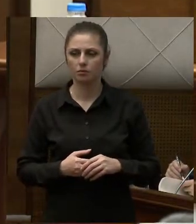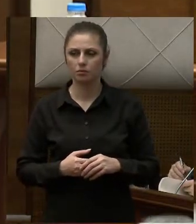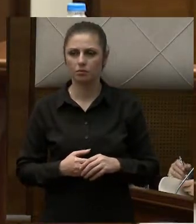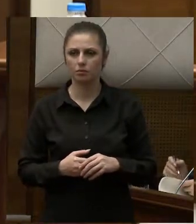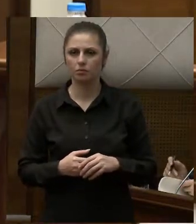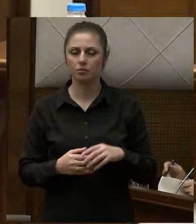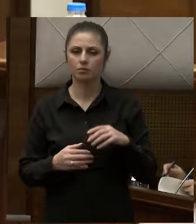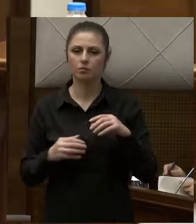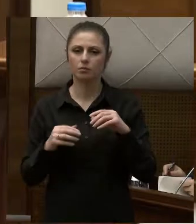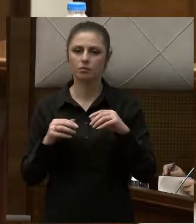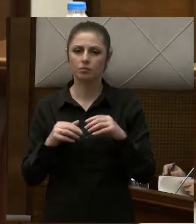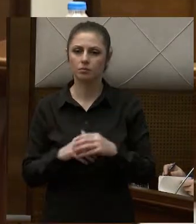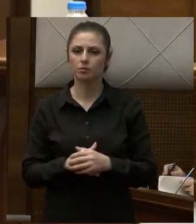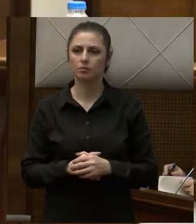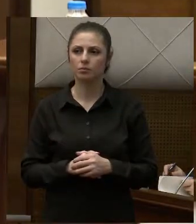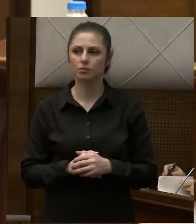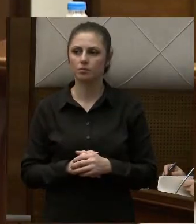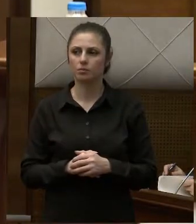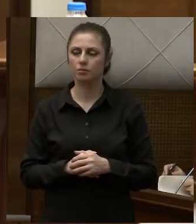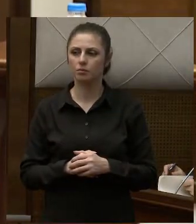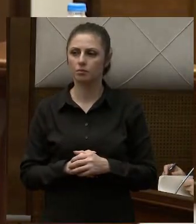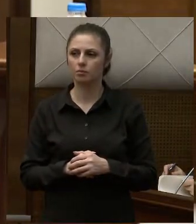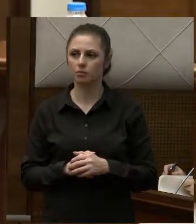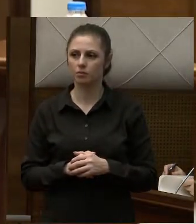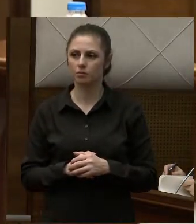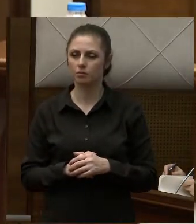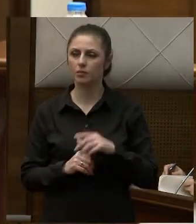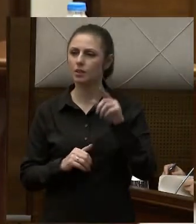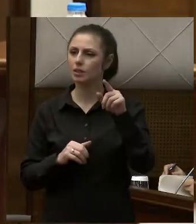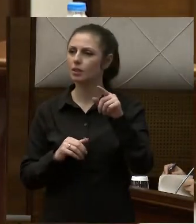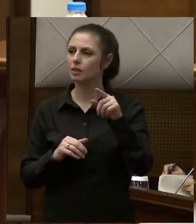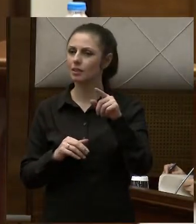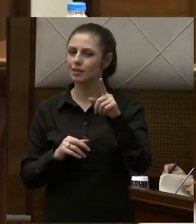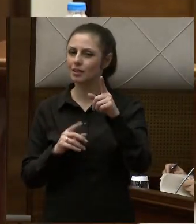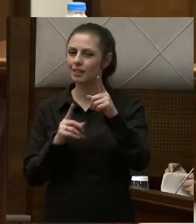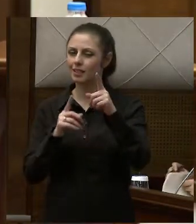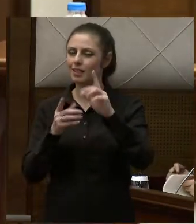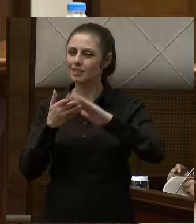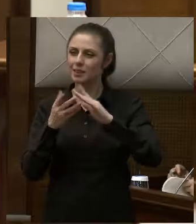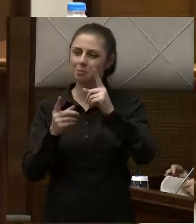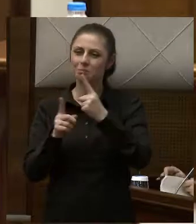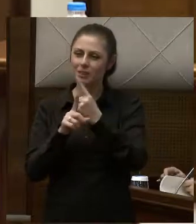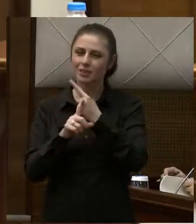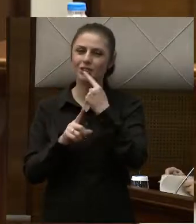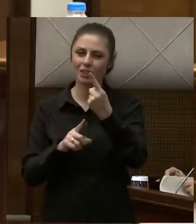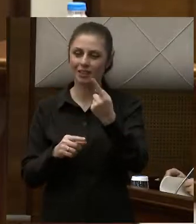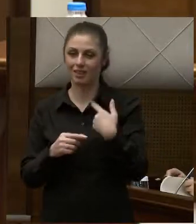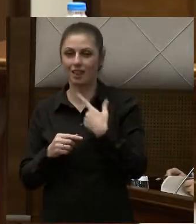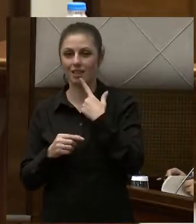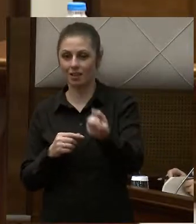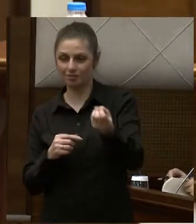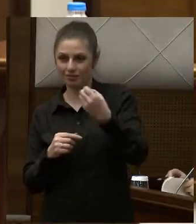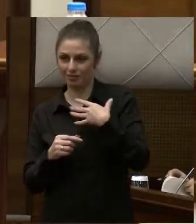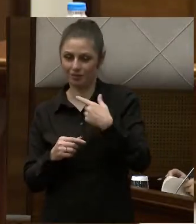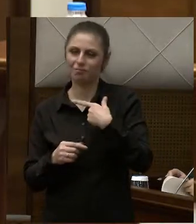Recep Bey D100 karayolundan bahsetti. Onu bildiğim kadarıyla bilerek bana pas attı. Öyle tahmin ediyorum. Ben de